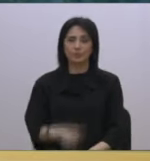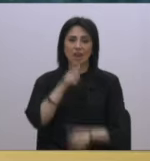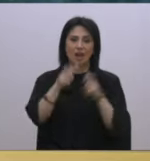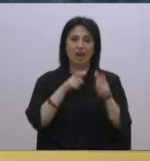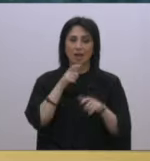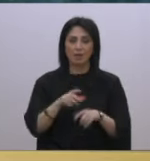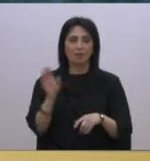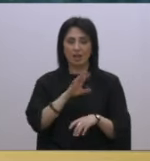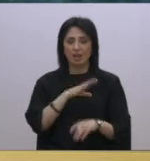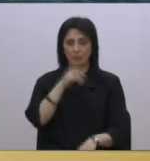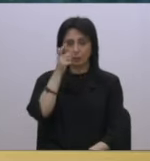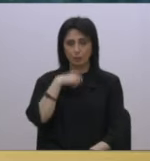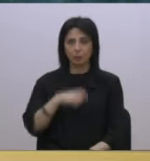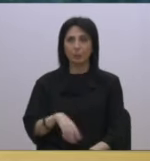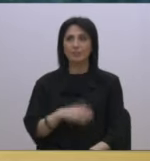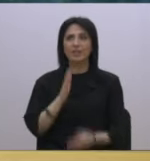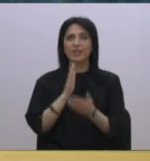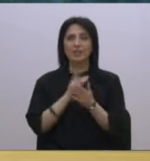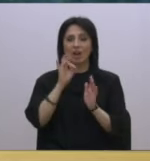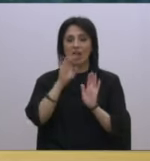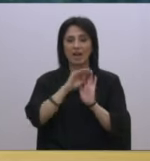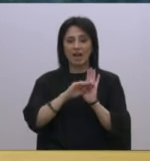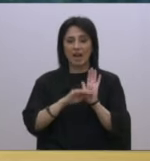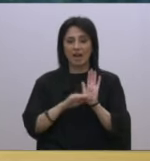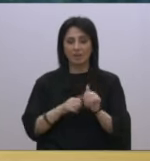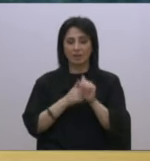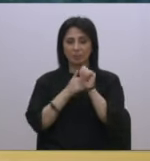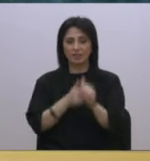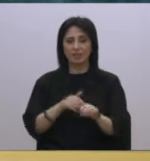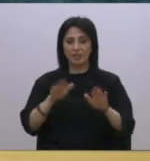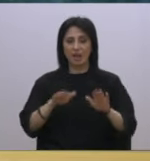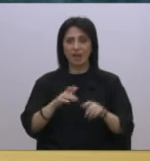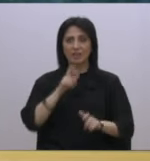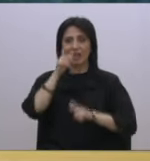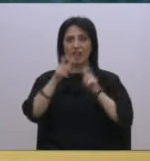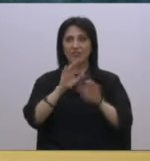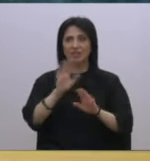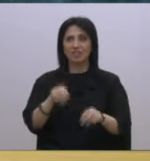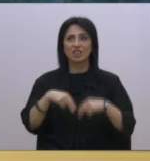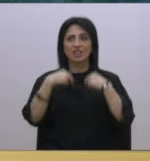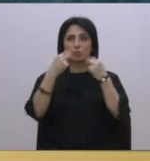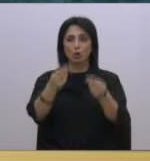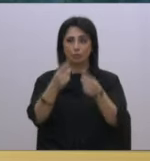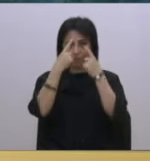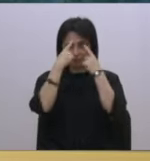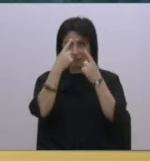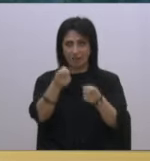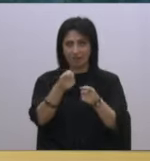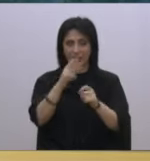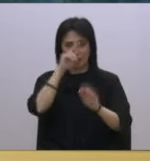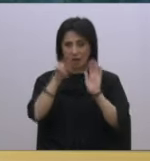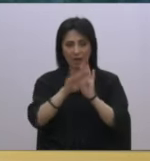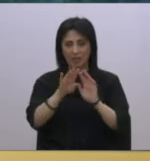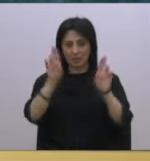хуэла и хавит корректули. Квакс регламенты, регламенты с михедит адгилда, кури лиарикос, мокцем, гапт хилебас, ардай